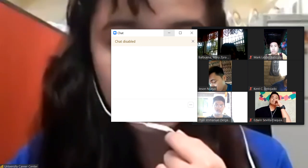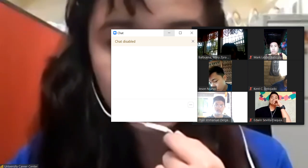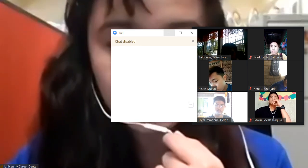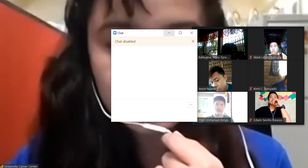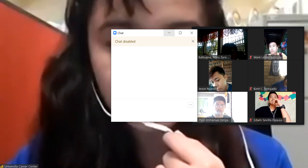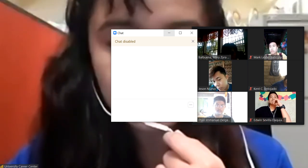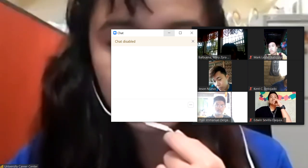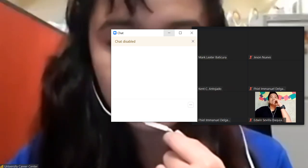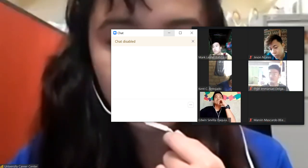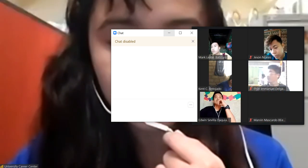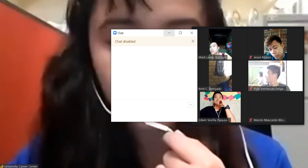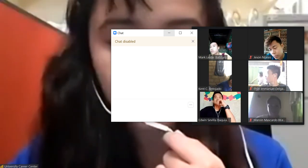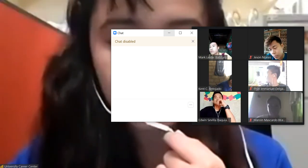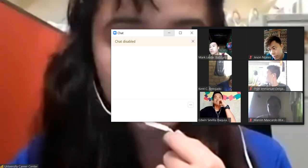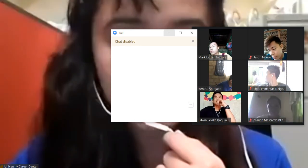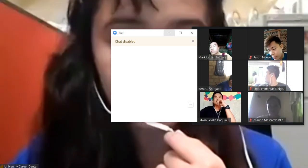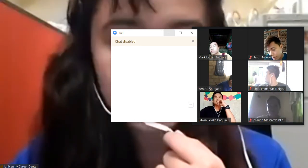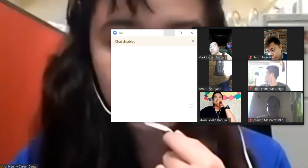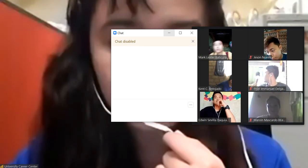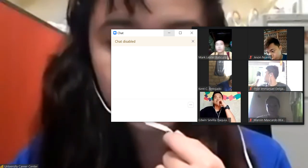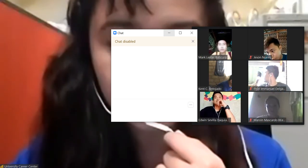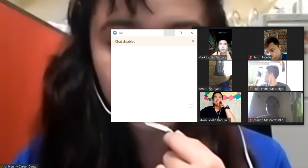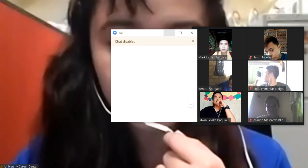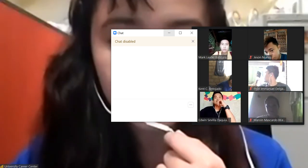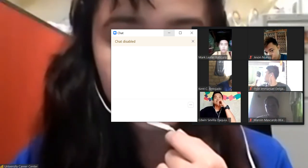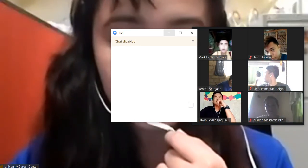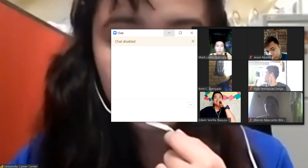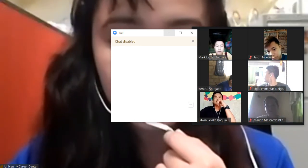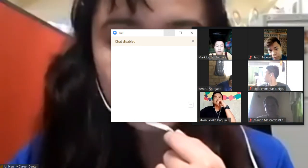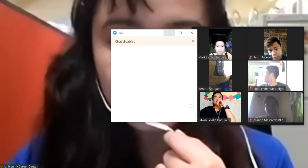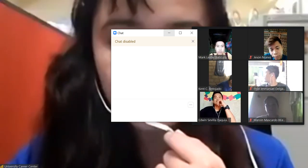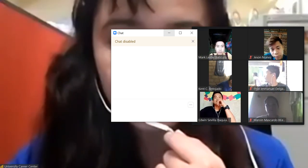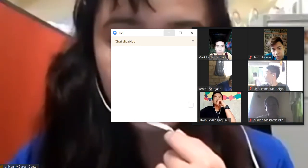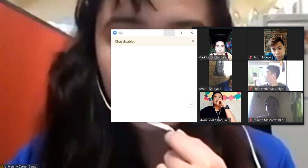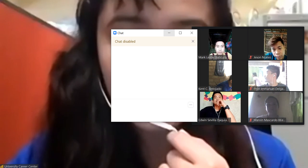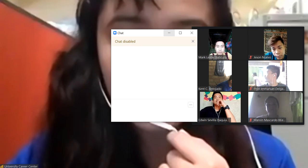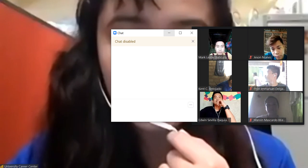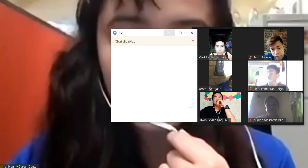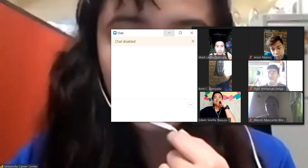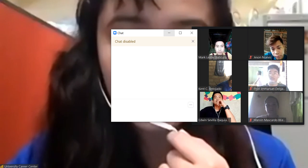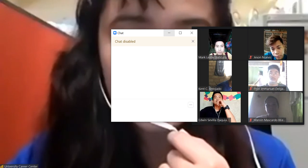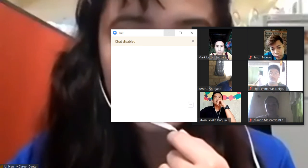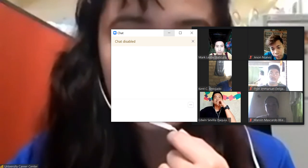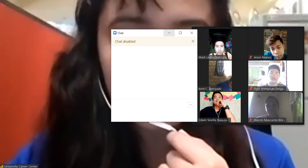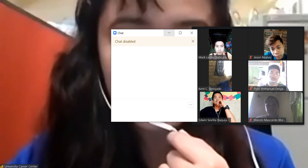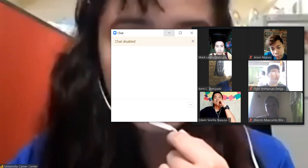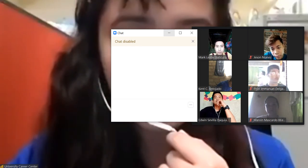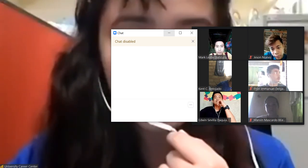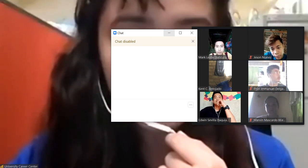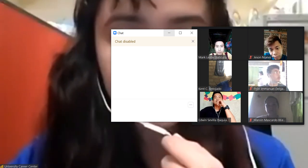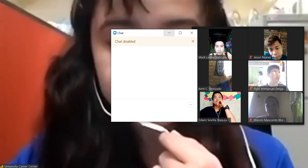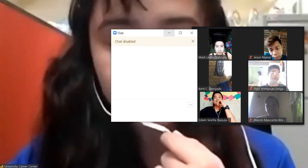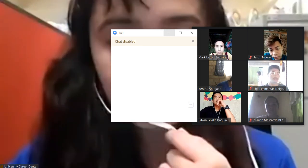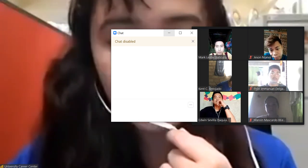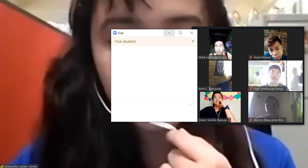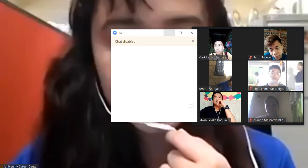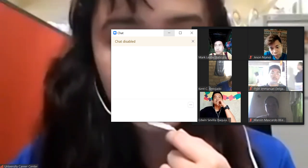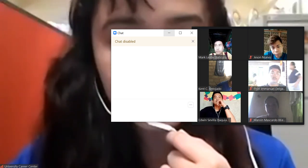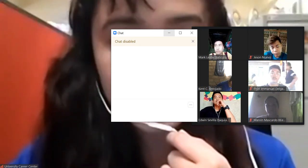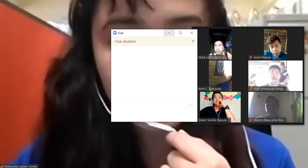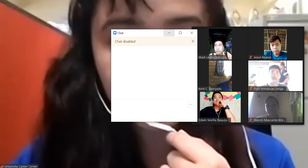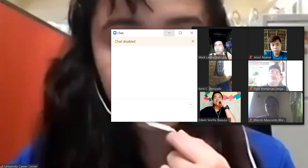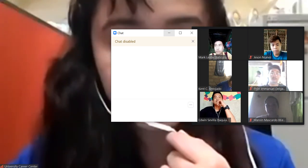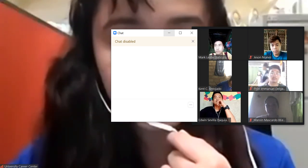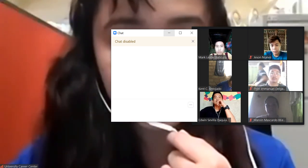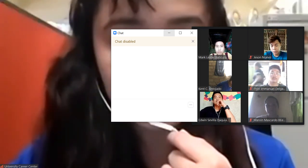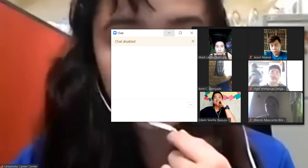the students to attend our online seminar this afternoon. Okay, so guys, heads up lang. Our seminar this